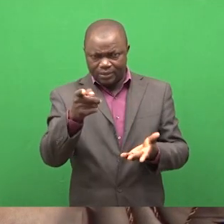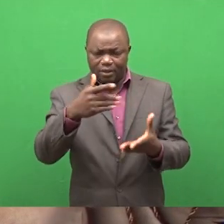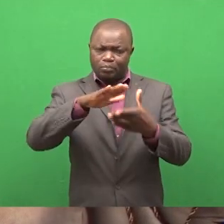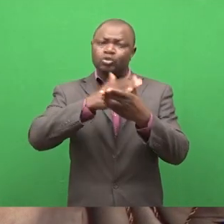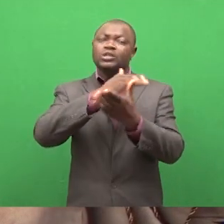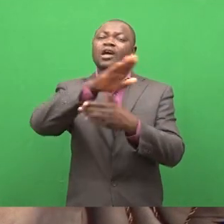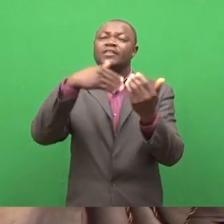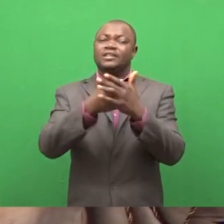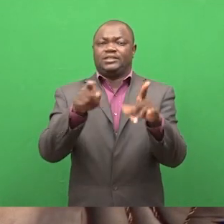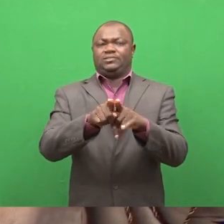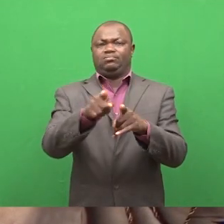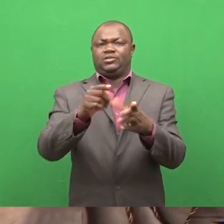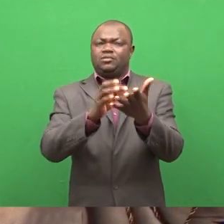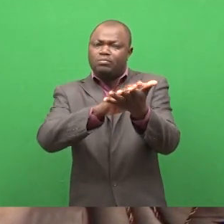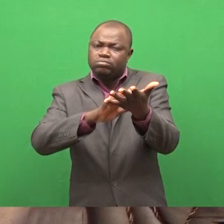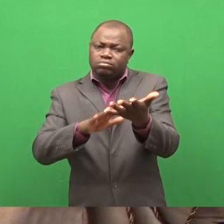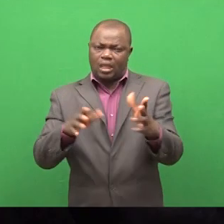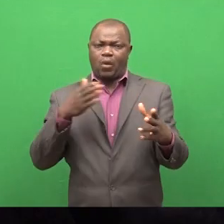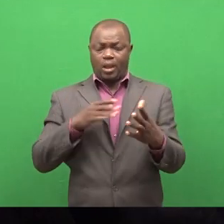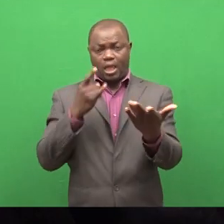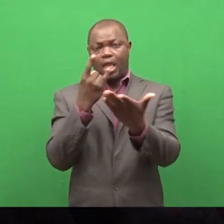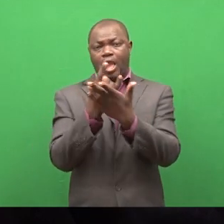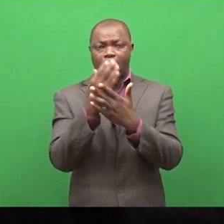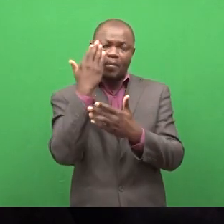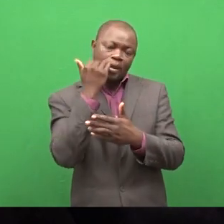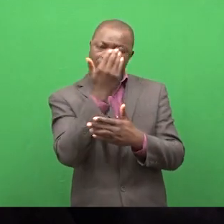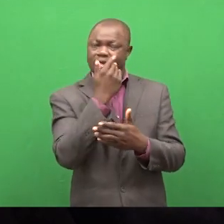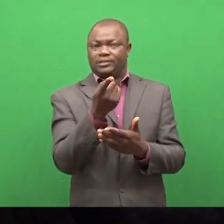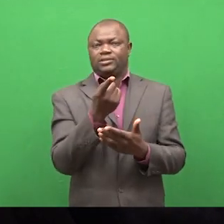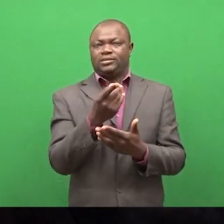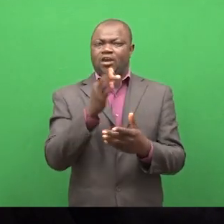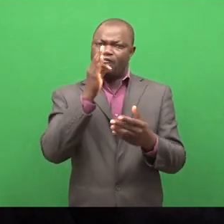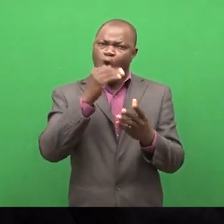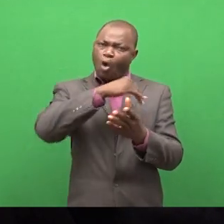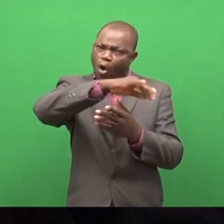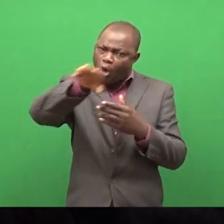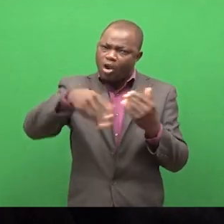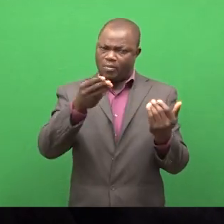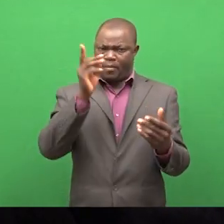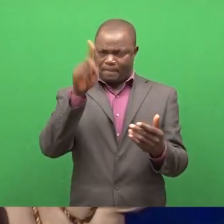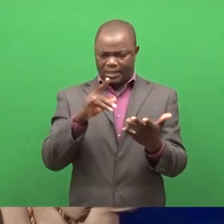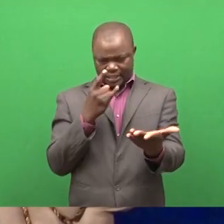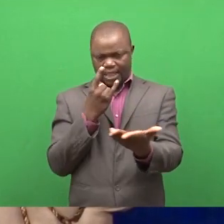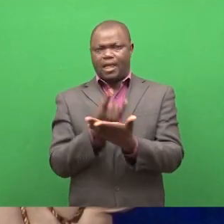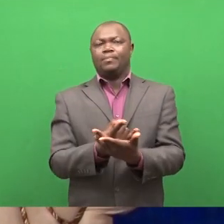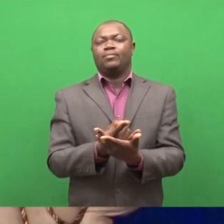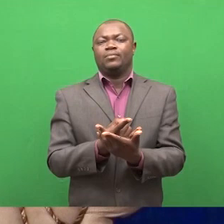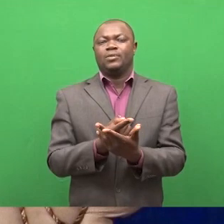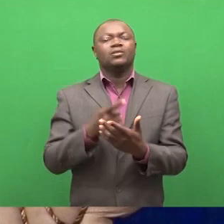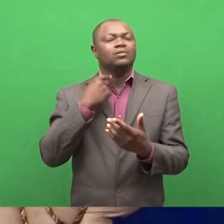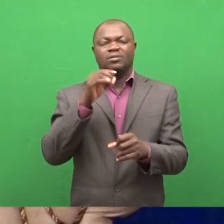yauri kutaura iyoyo inoda kubetseredza vano vasingaone. Saka zvese izvozvo zvinogona kuti zviitwe. Vari